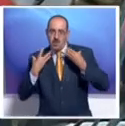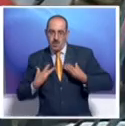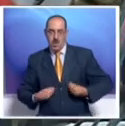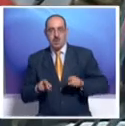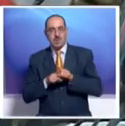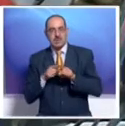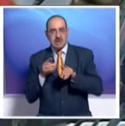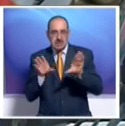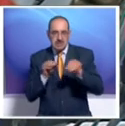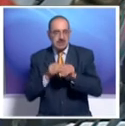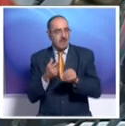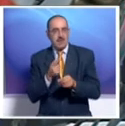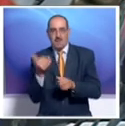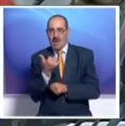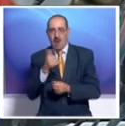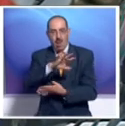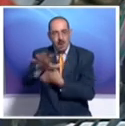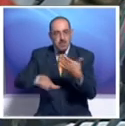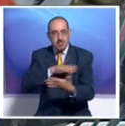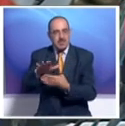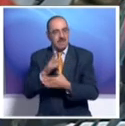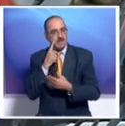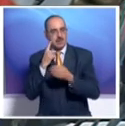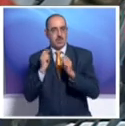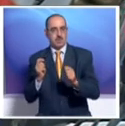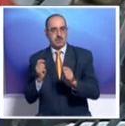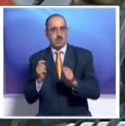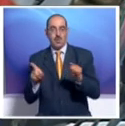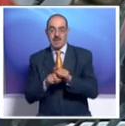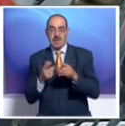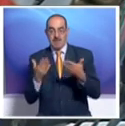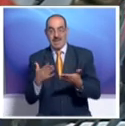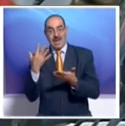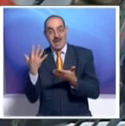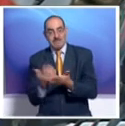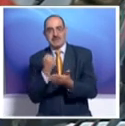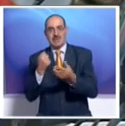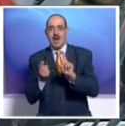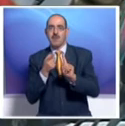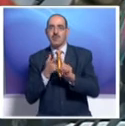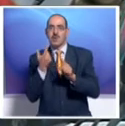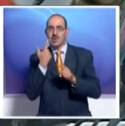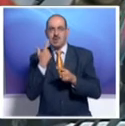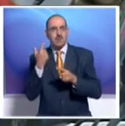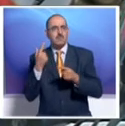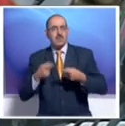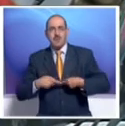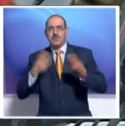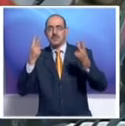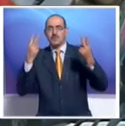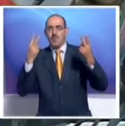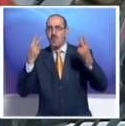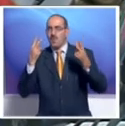كافة أشكال العنف، فالخطوة الأساسية قد تحققت وستليها